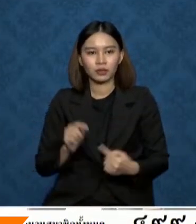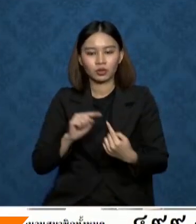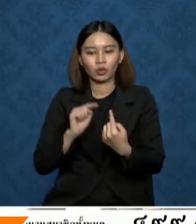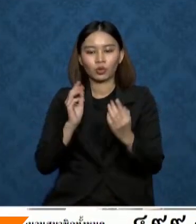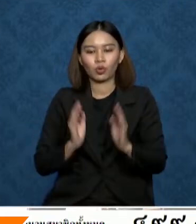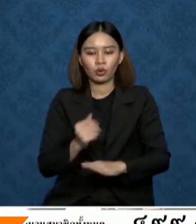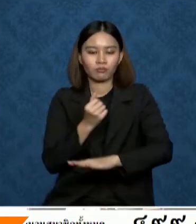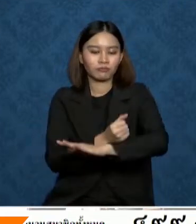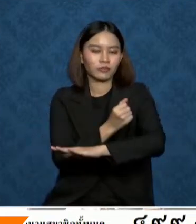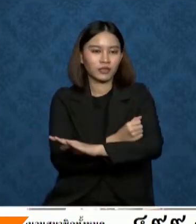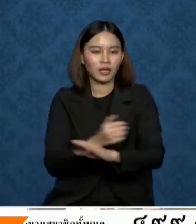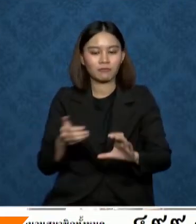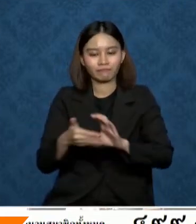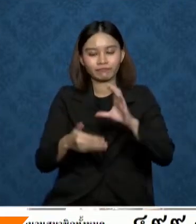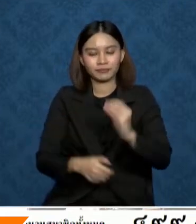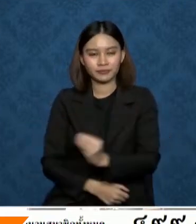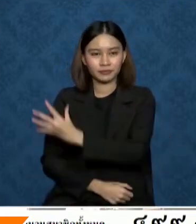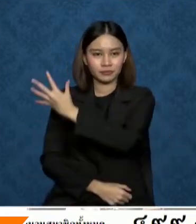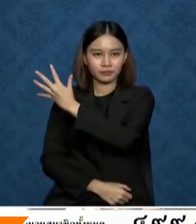แงงาน